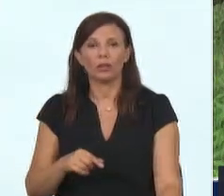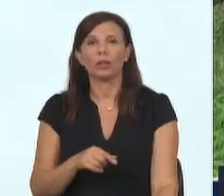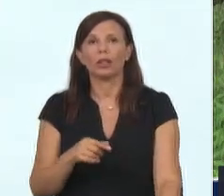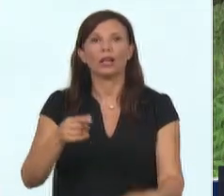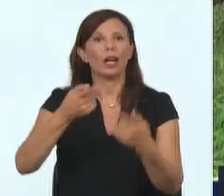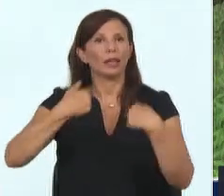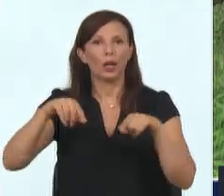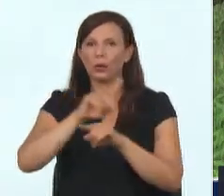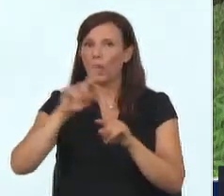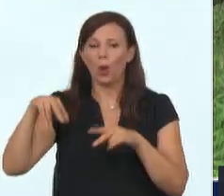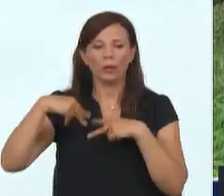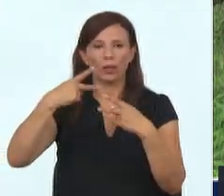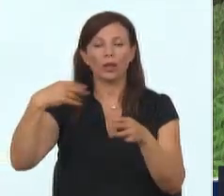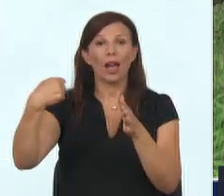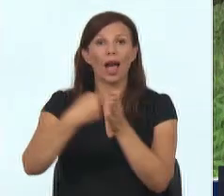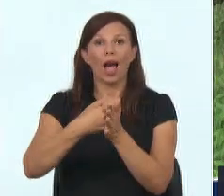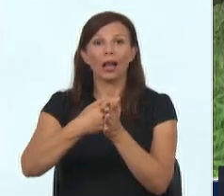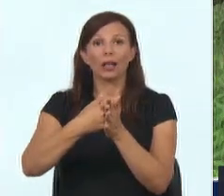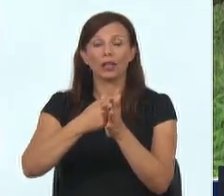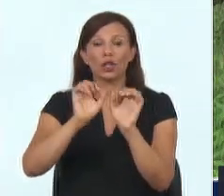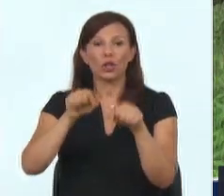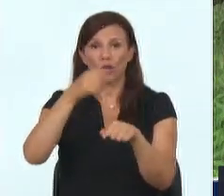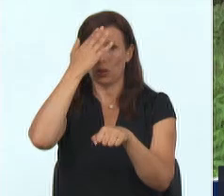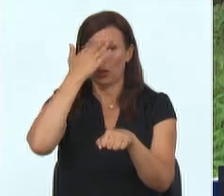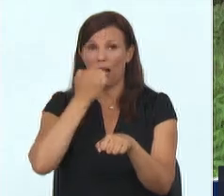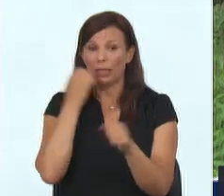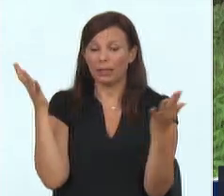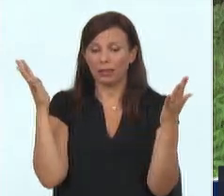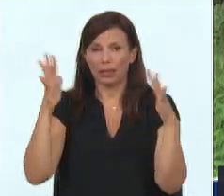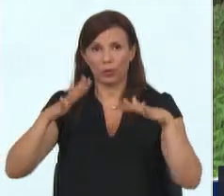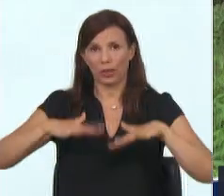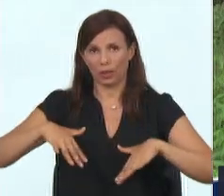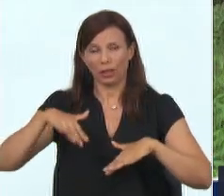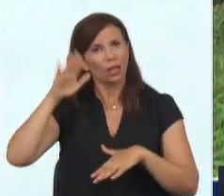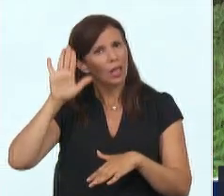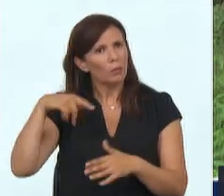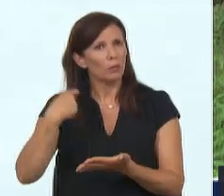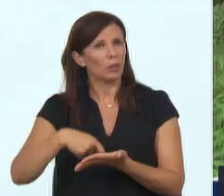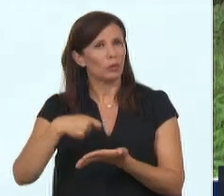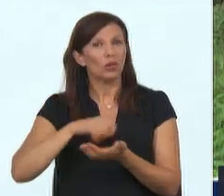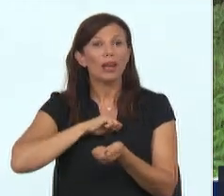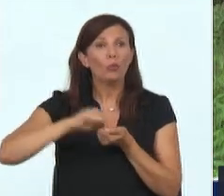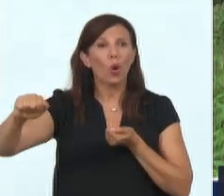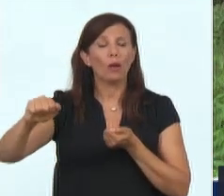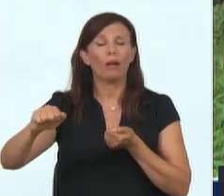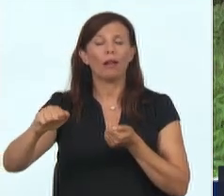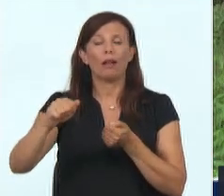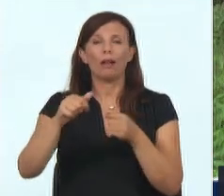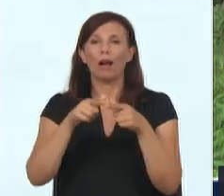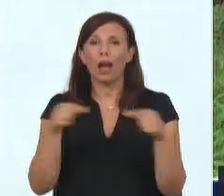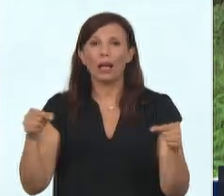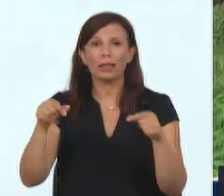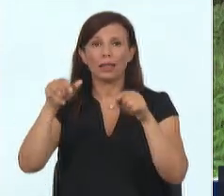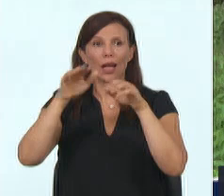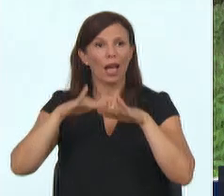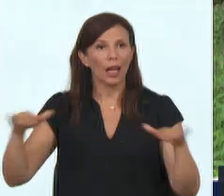לשם עד שמוטטו את כל שלטון חמאס, גם אם זה במחיר של למחוק את עזה. לילדים שלנו לא